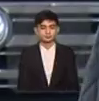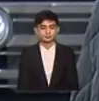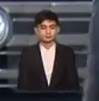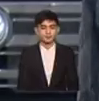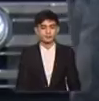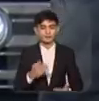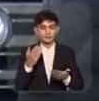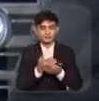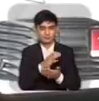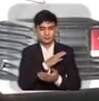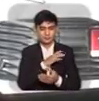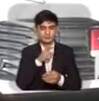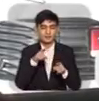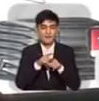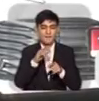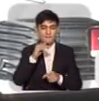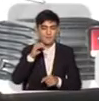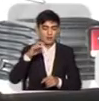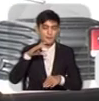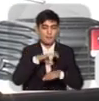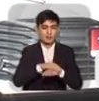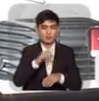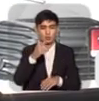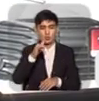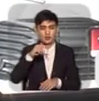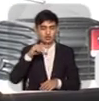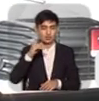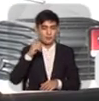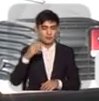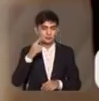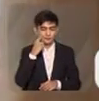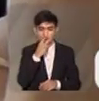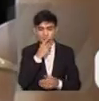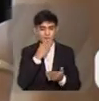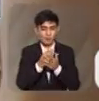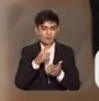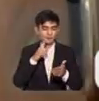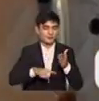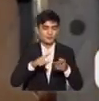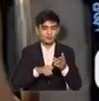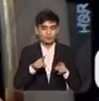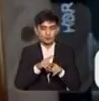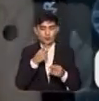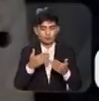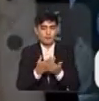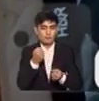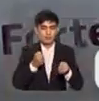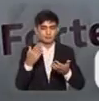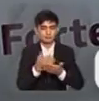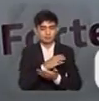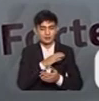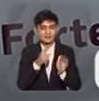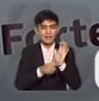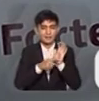победительница розыгрыше от ford и банку джамал рахимова не верит своим глазам она стала обладательницей новенького автомобиля toyota